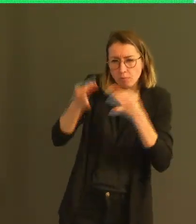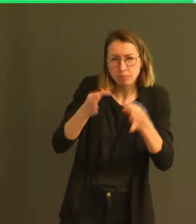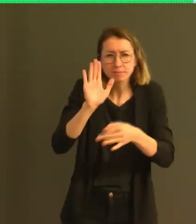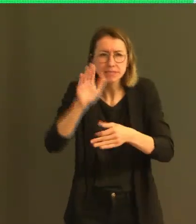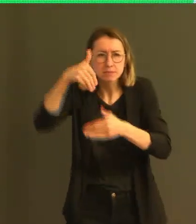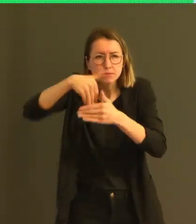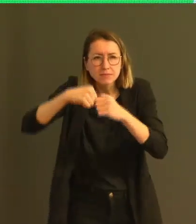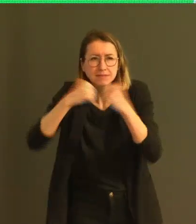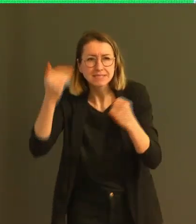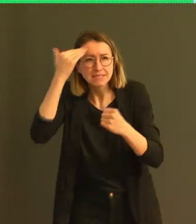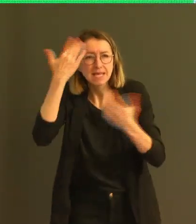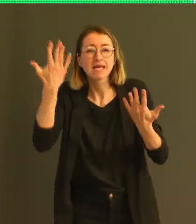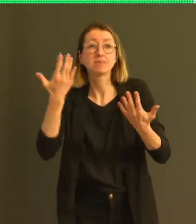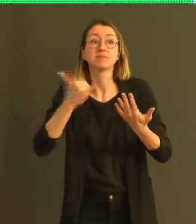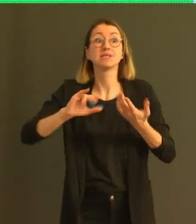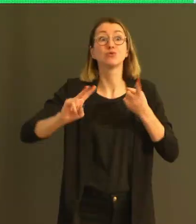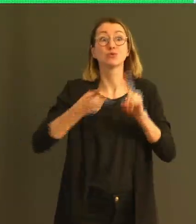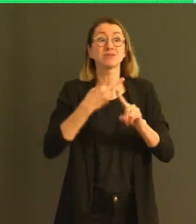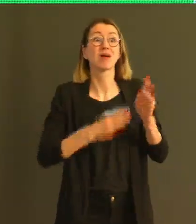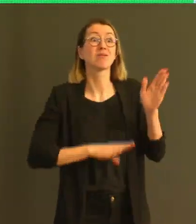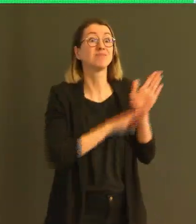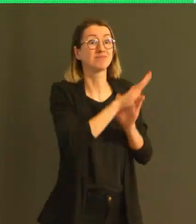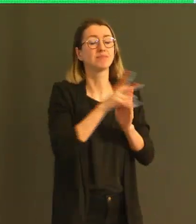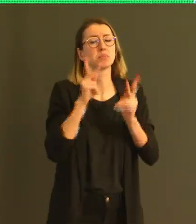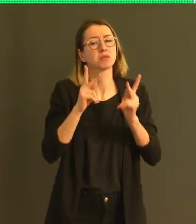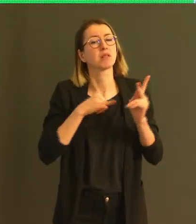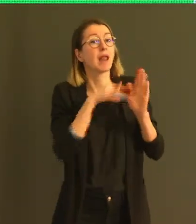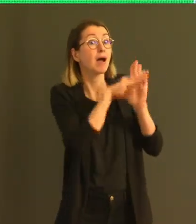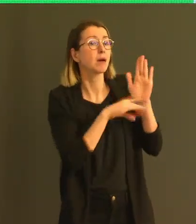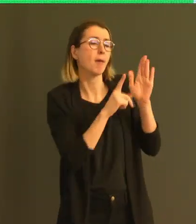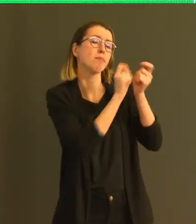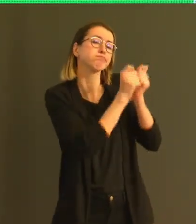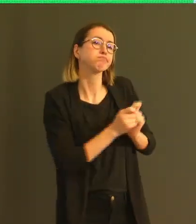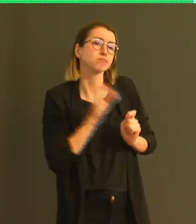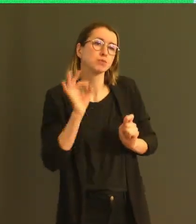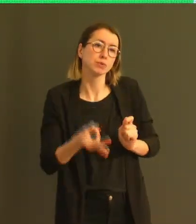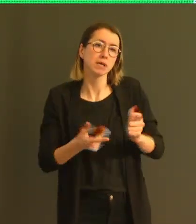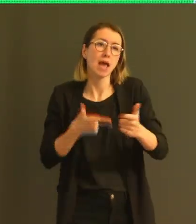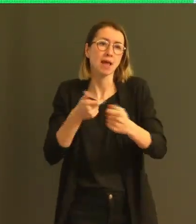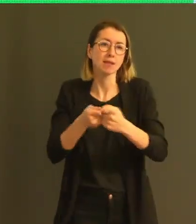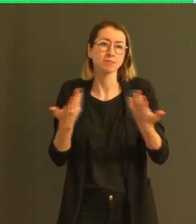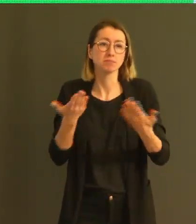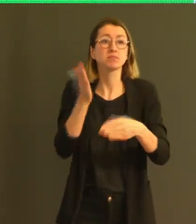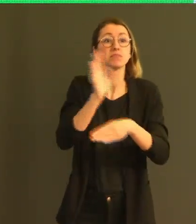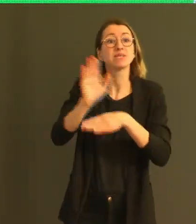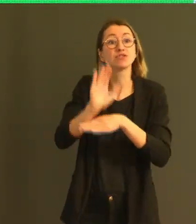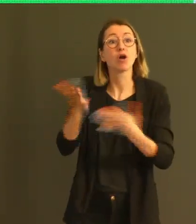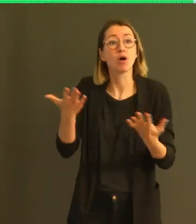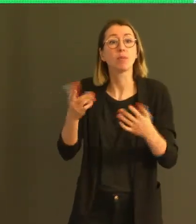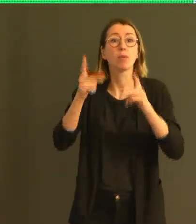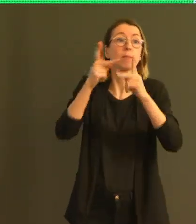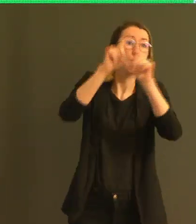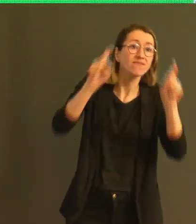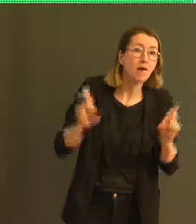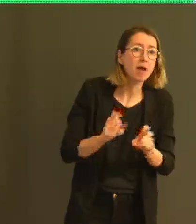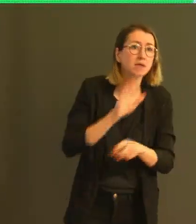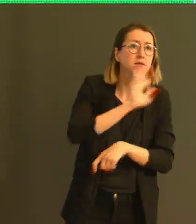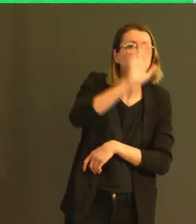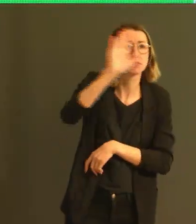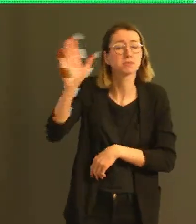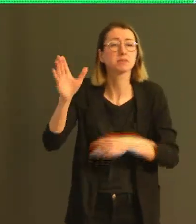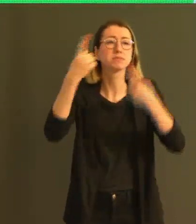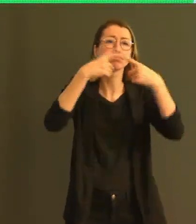dans certaines parties du pays dans certaines provinces régionalement par exemple où le faire pour des populations